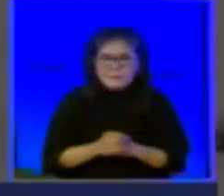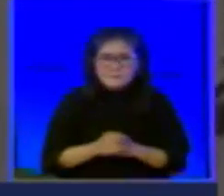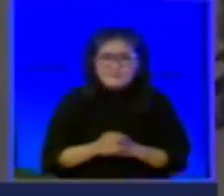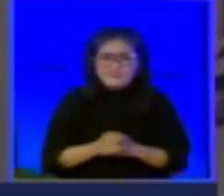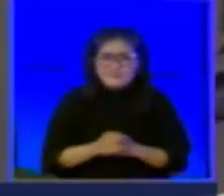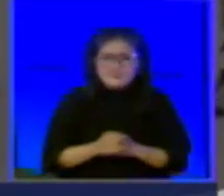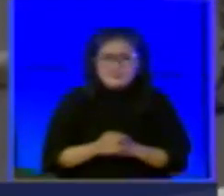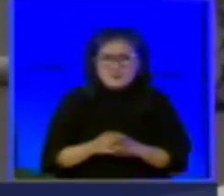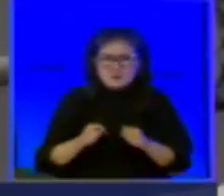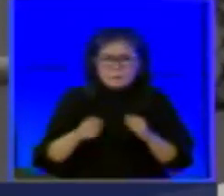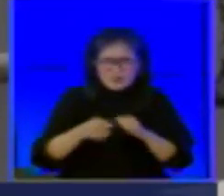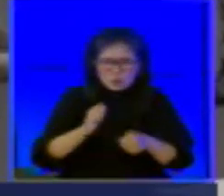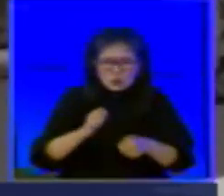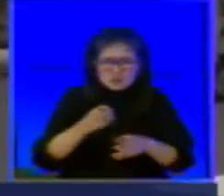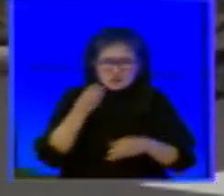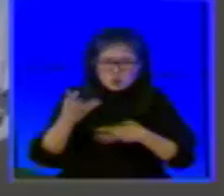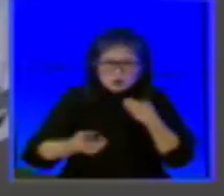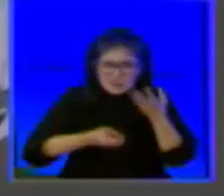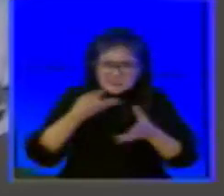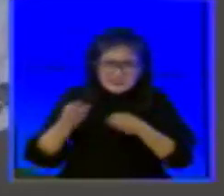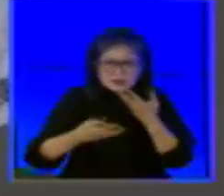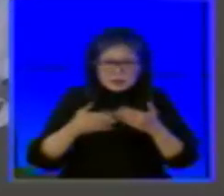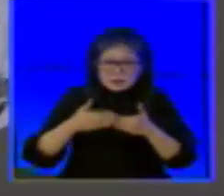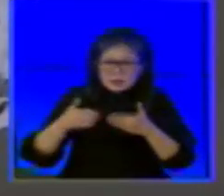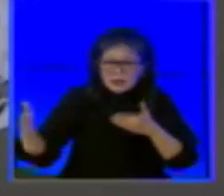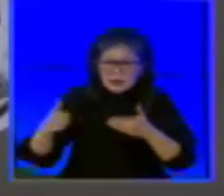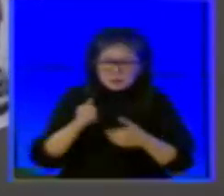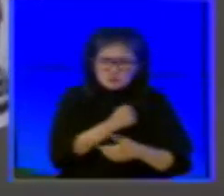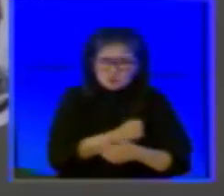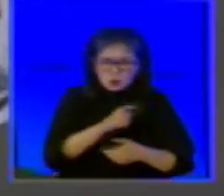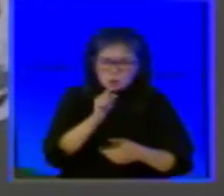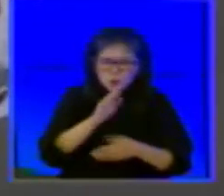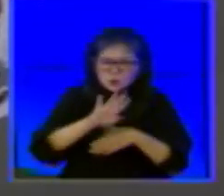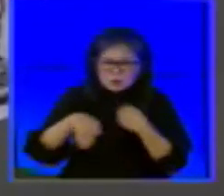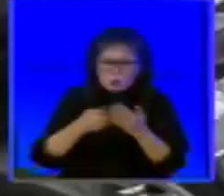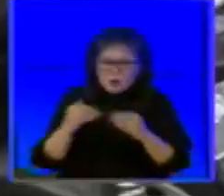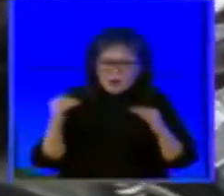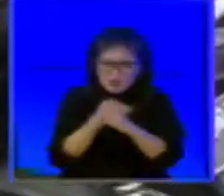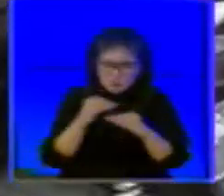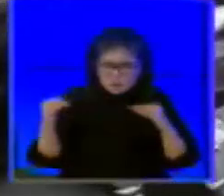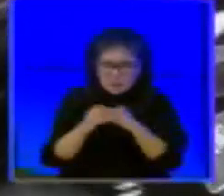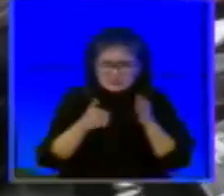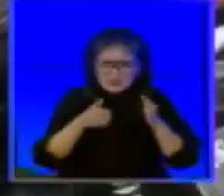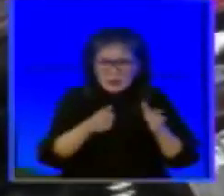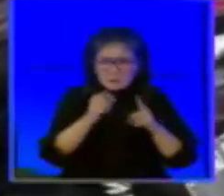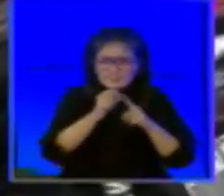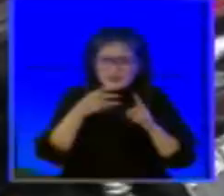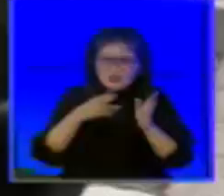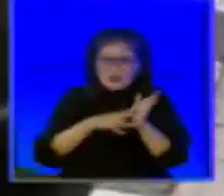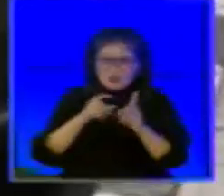Petugas juga melakukan sosialisasi social distancing ke sejumlah pengendara yang melintas di Jalan Raya Pemuda, Pulau Gadung, Jakarta